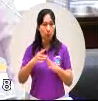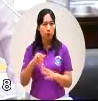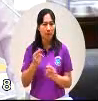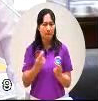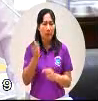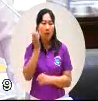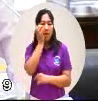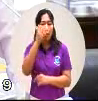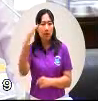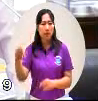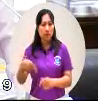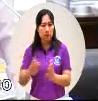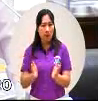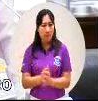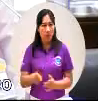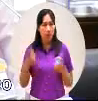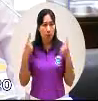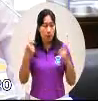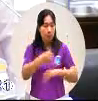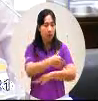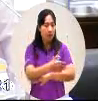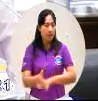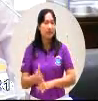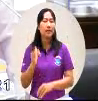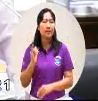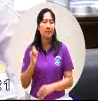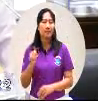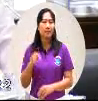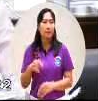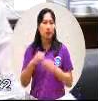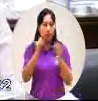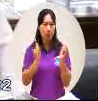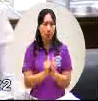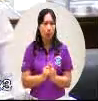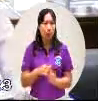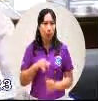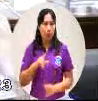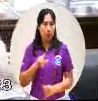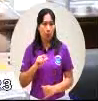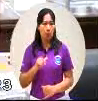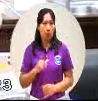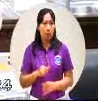想我们原乡是还好很多族语老师。 好，我们来努力。 好，请坐。